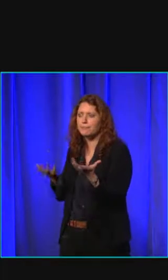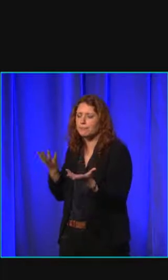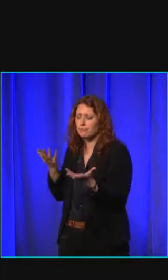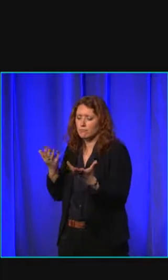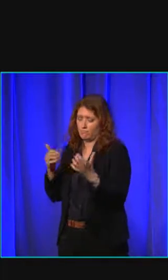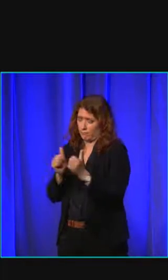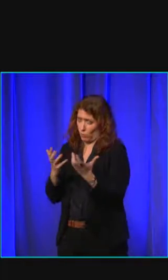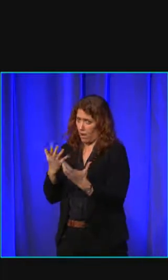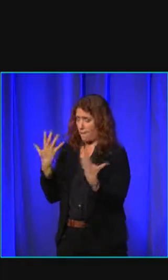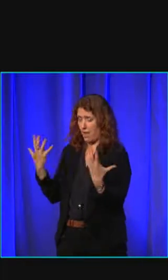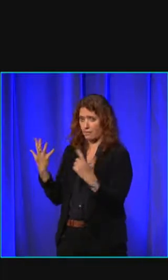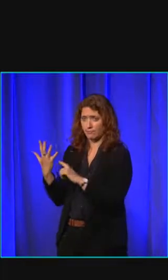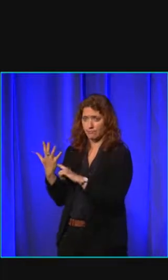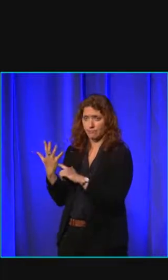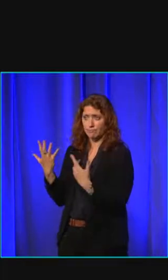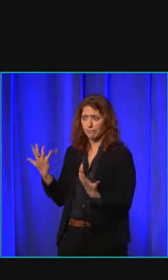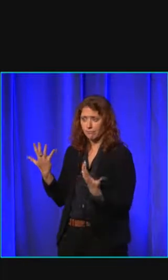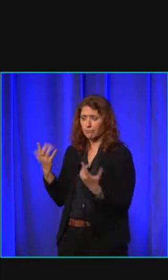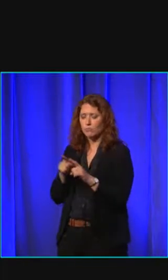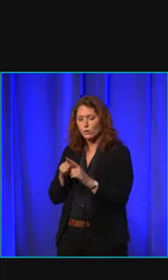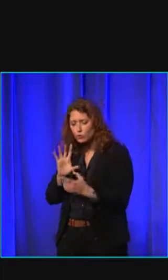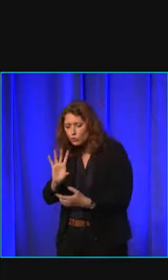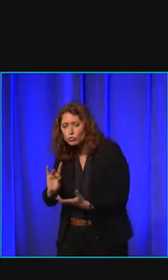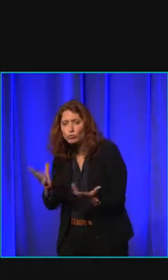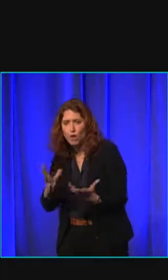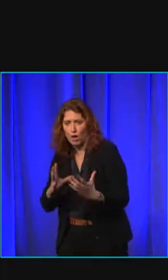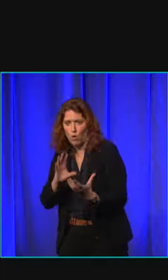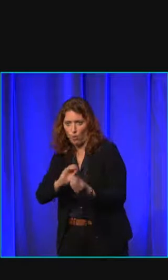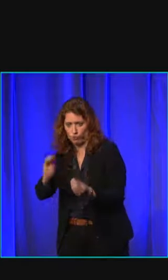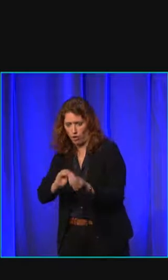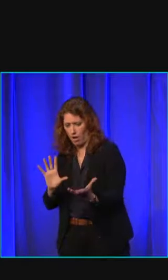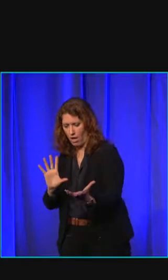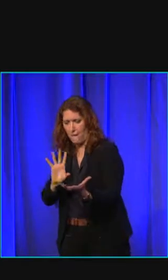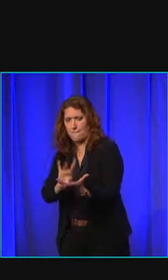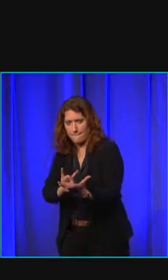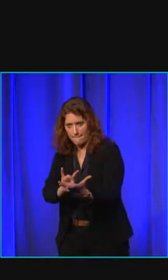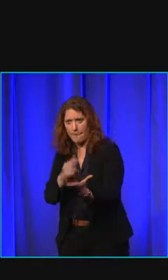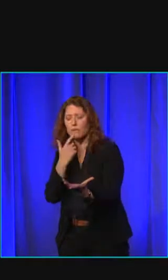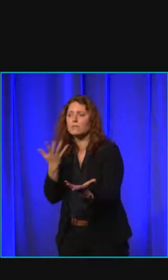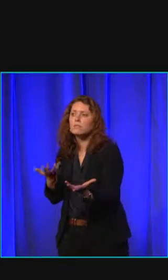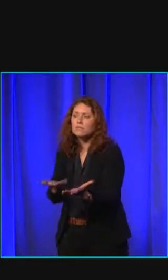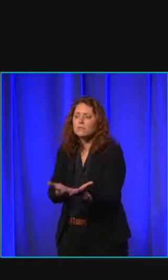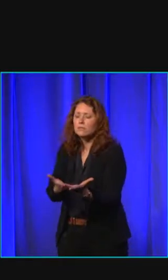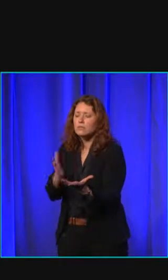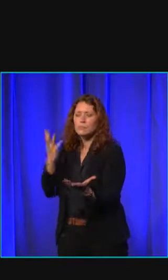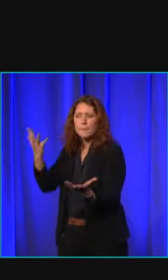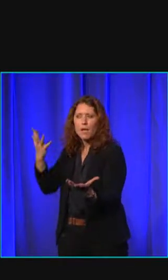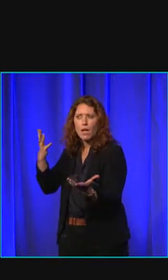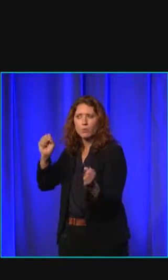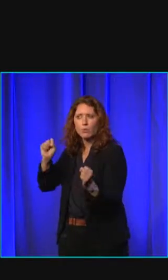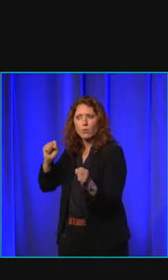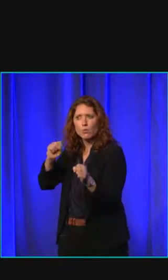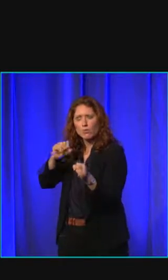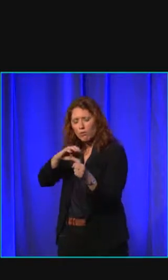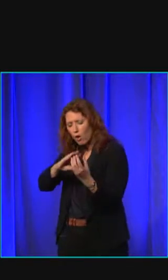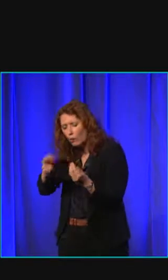main et un objet. C'est-à-dire que la main, elle va explorer l'objet